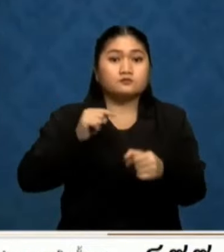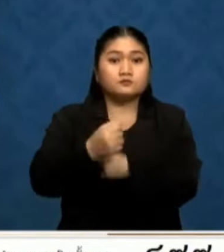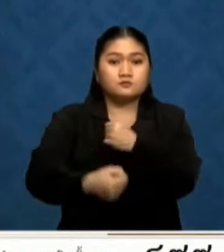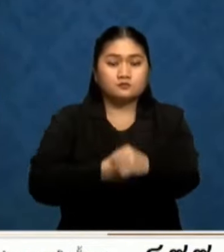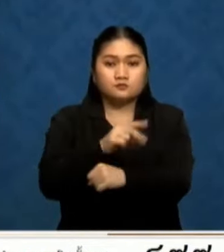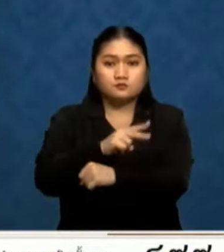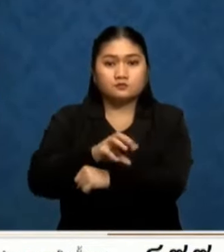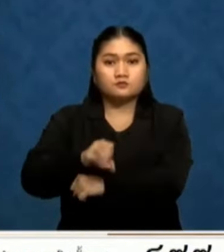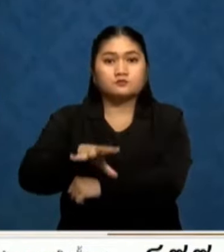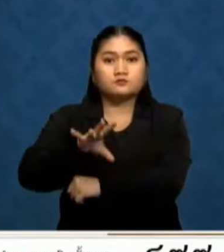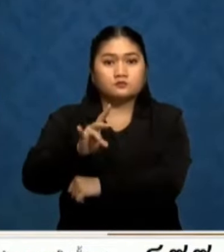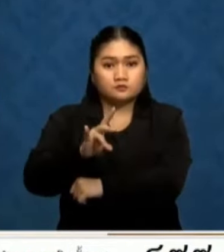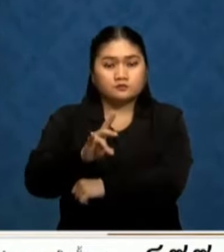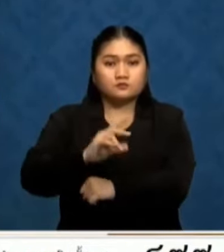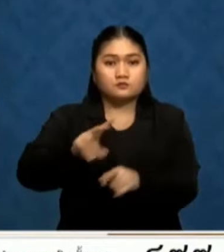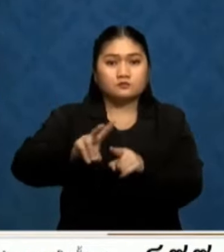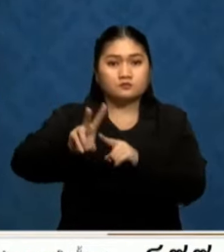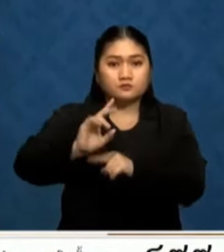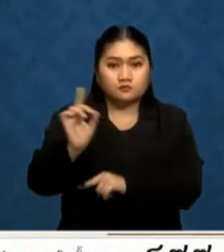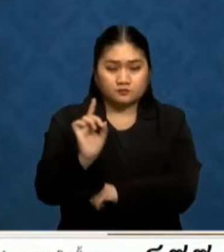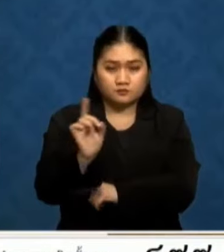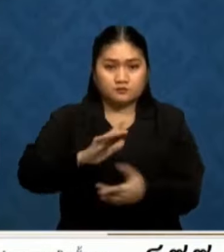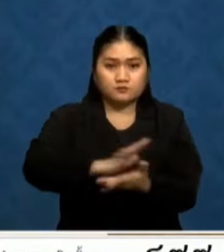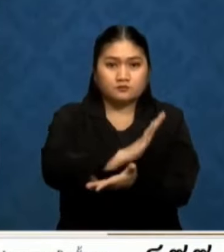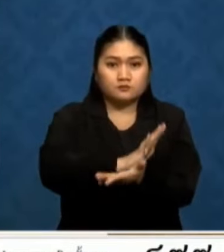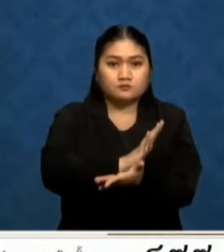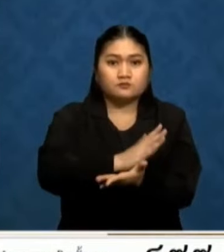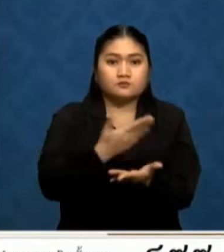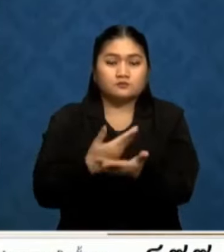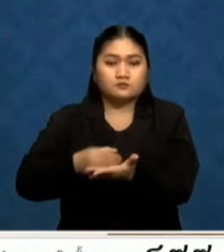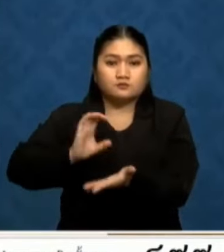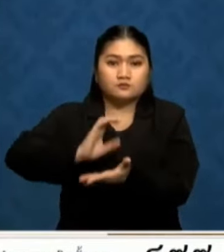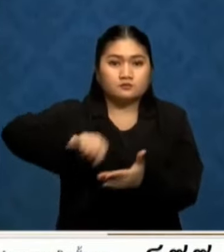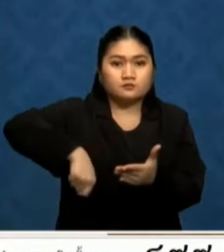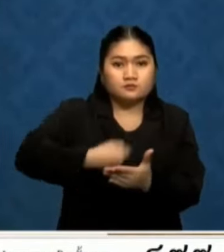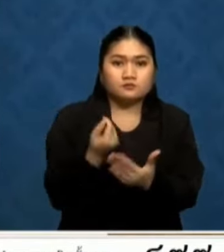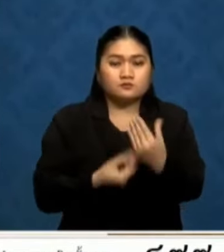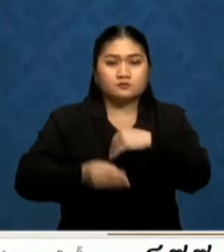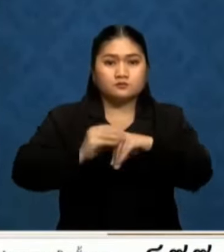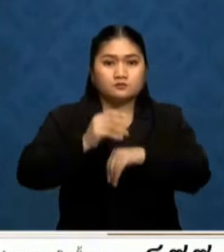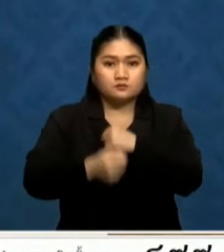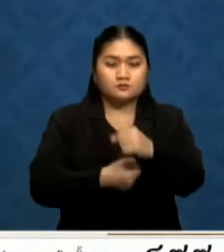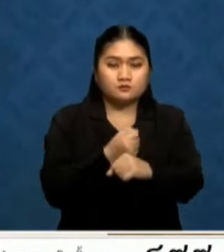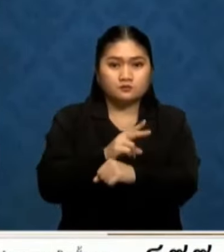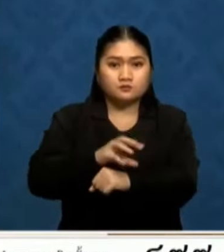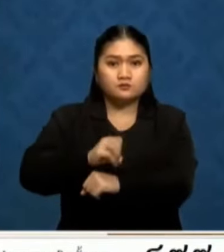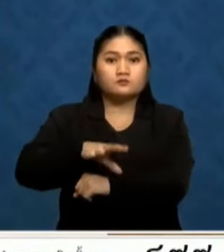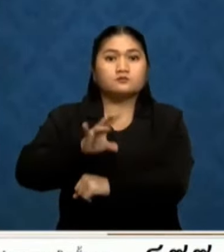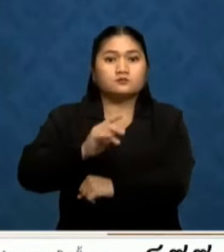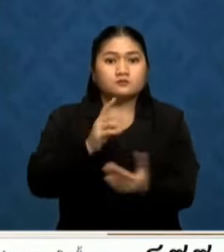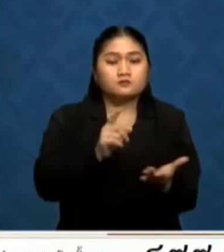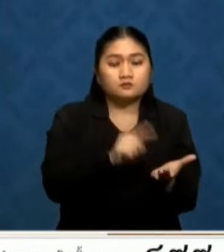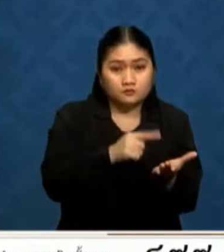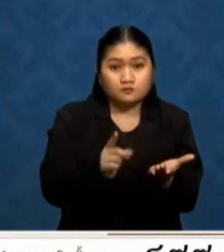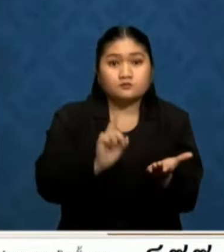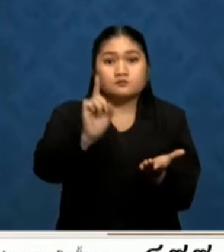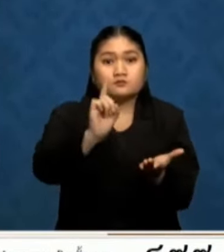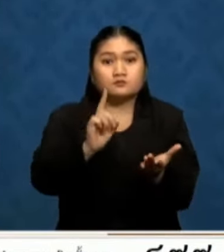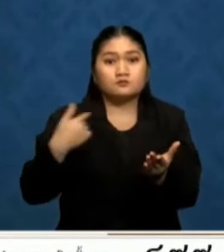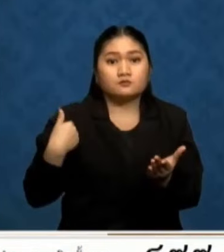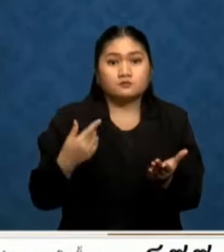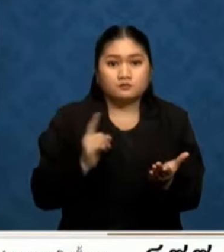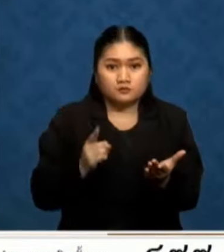2517สองอกสารก็ประมาณรายจยเพิมเติแกประณ página 2577ฉบับที่หนึประกอบด้วย